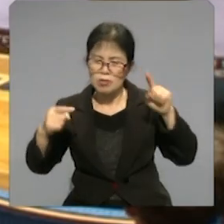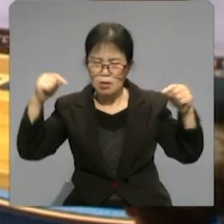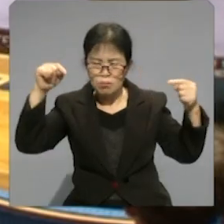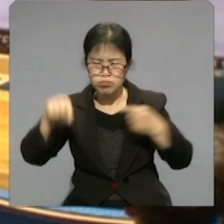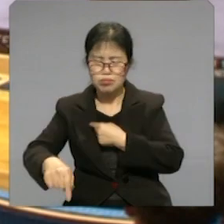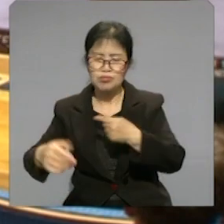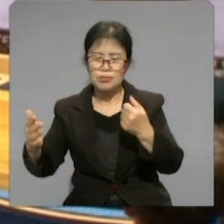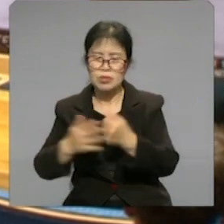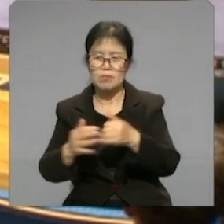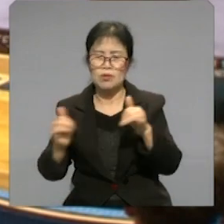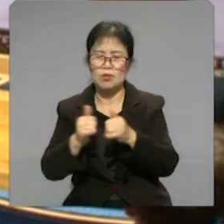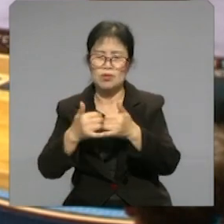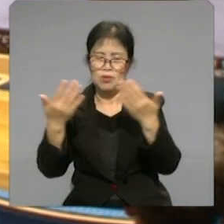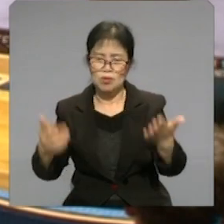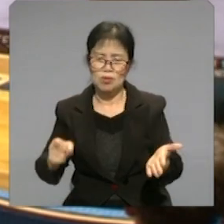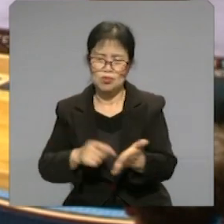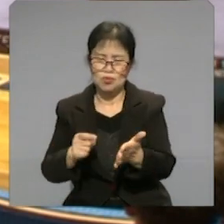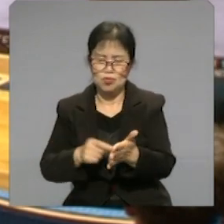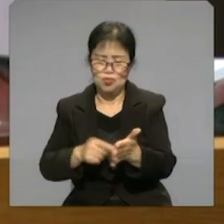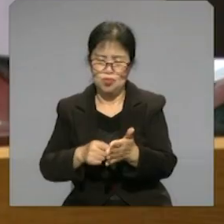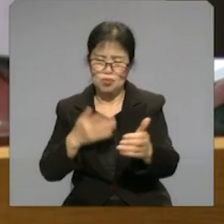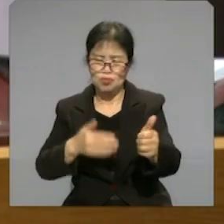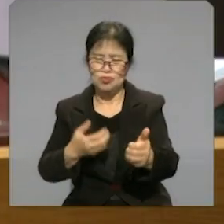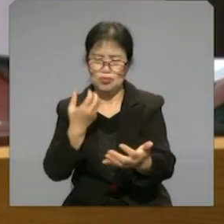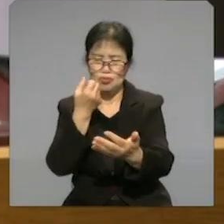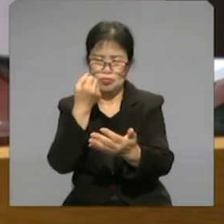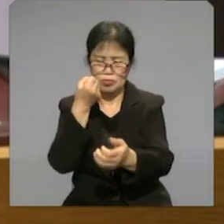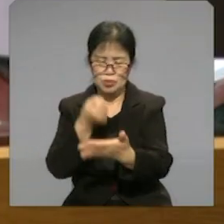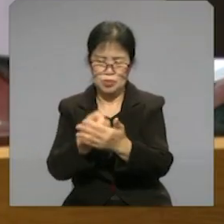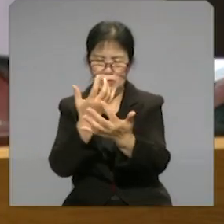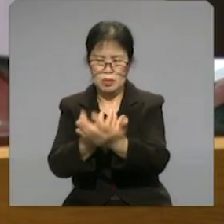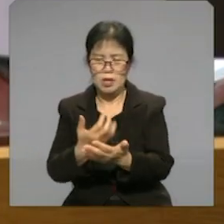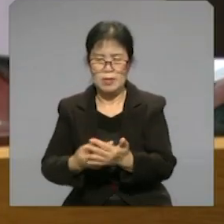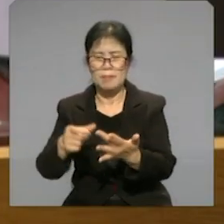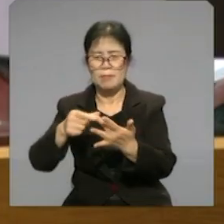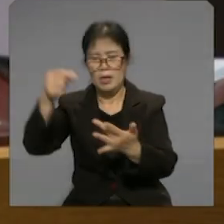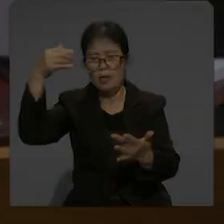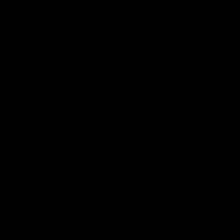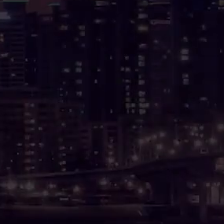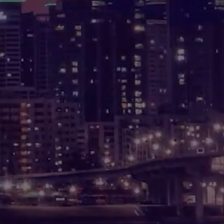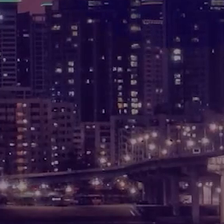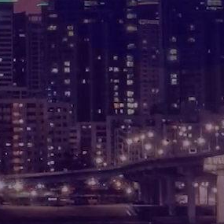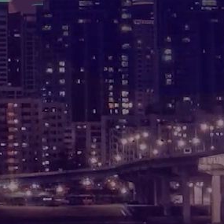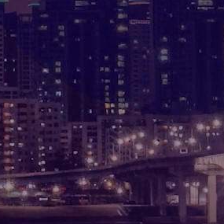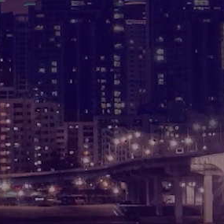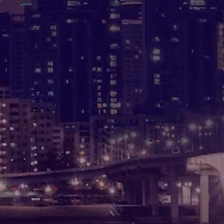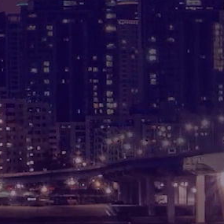휴전 촉구 결의안은 채택되지 않았습니다. OBS 뉴스 이윤택입니다.